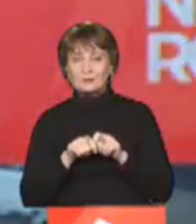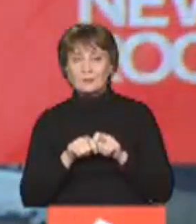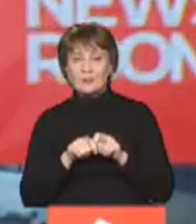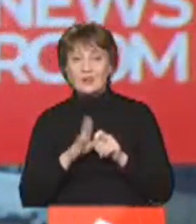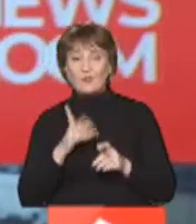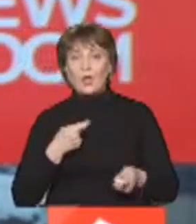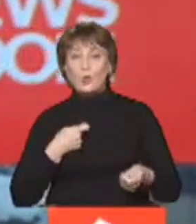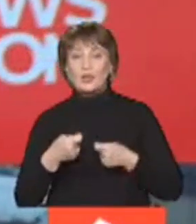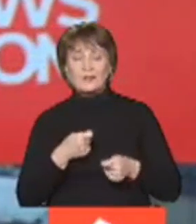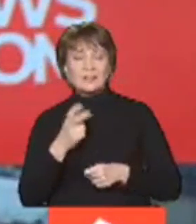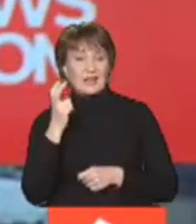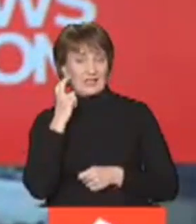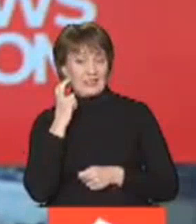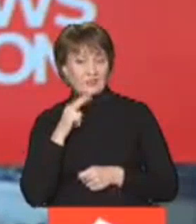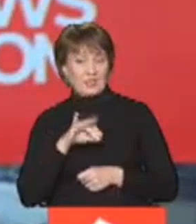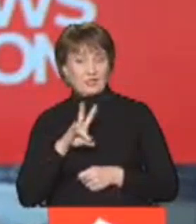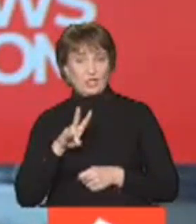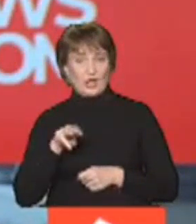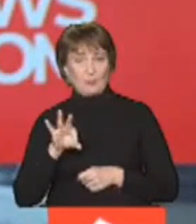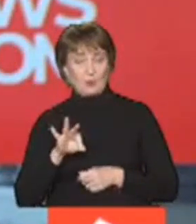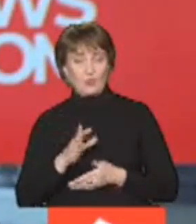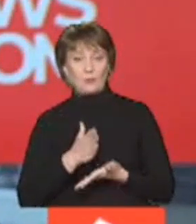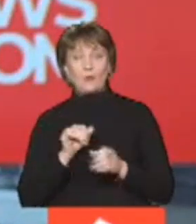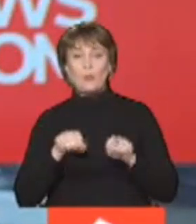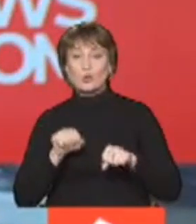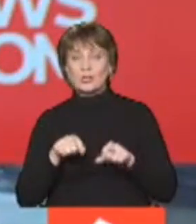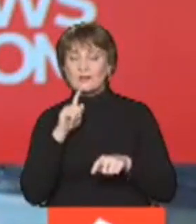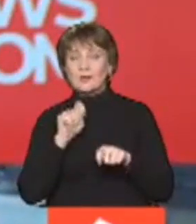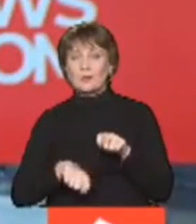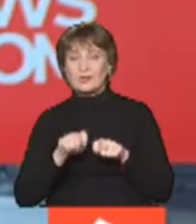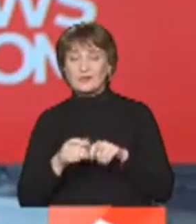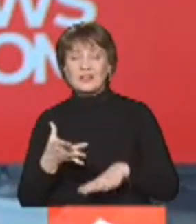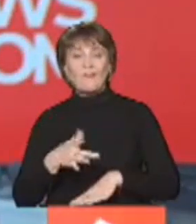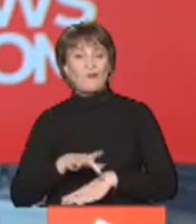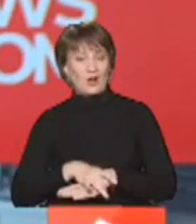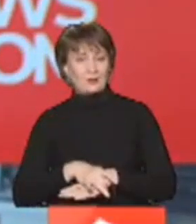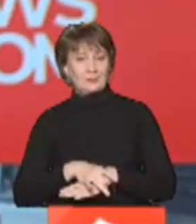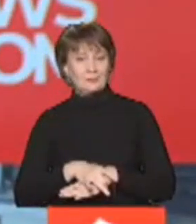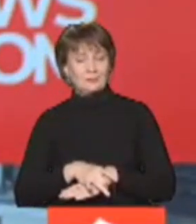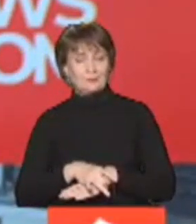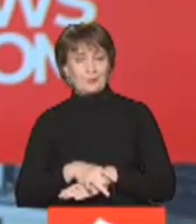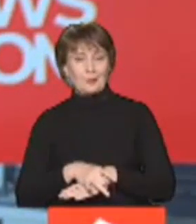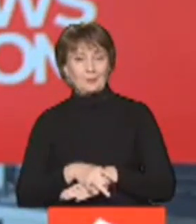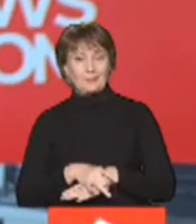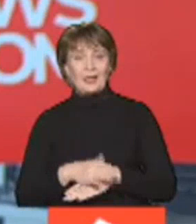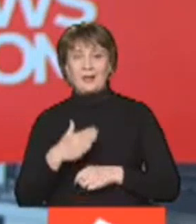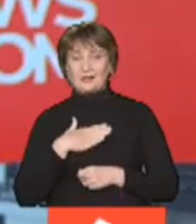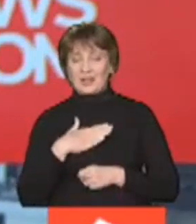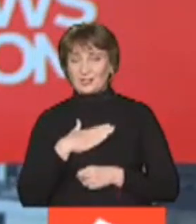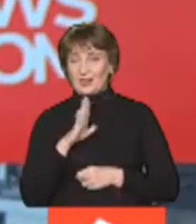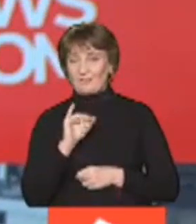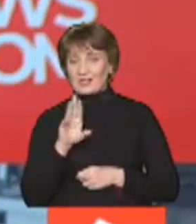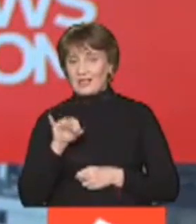У керівництва Київського Динамо є можливість перевірити... Фарт. Факт, так. Фарт наш з Василем. Ну